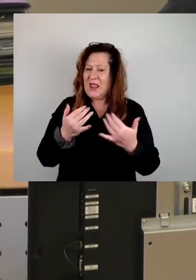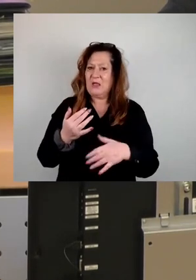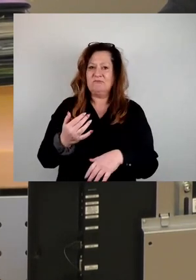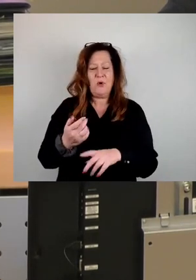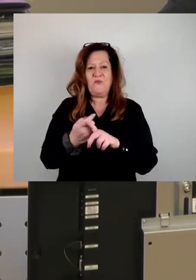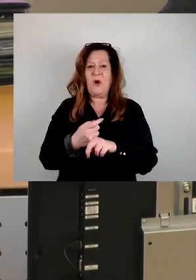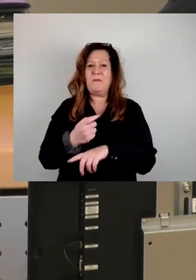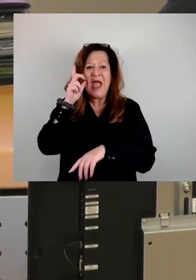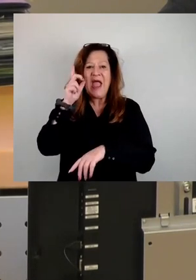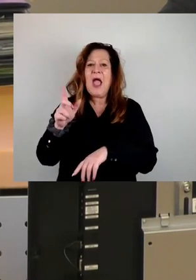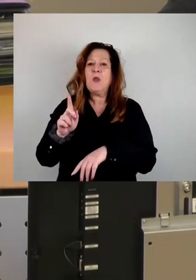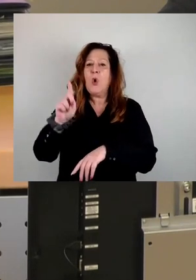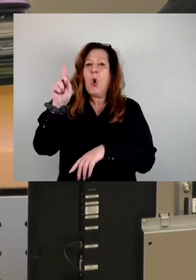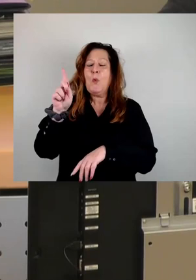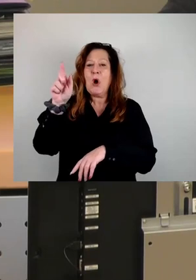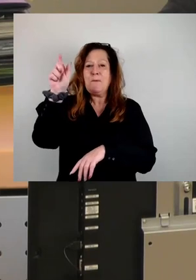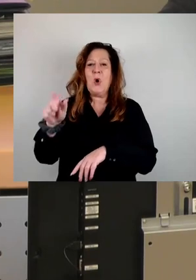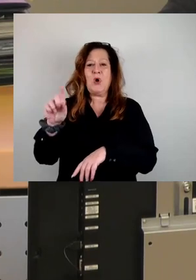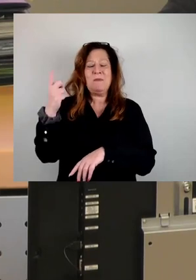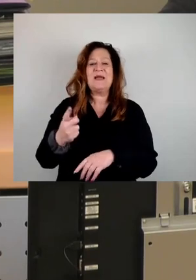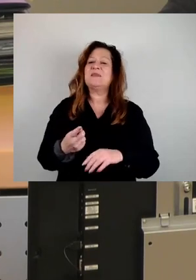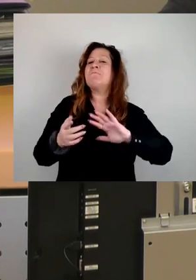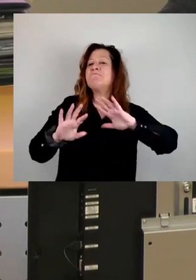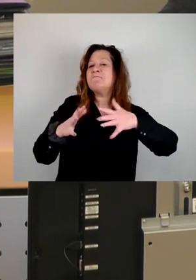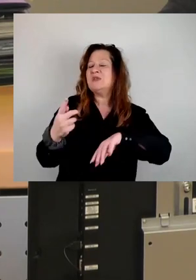bisschen Gespür hat er doch manchmal, richtig gut gewesen.